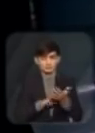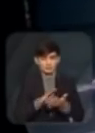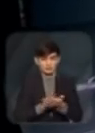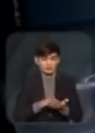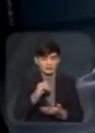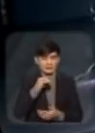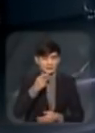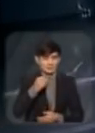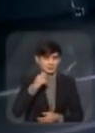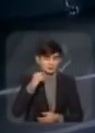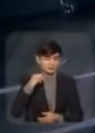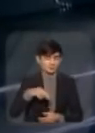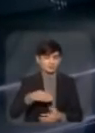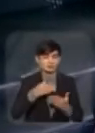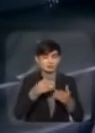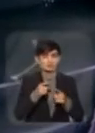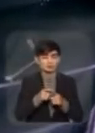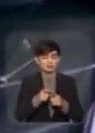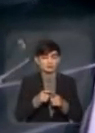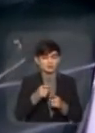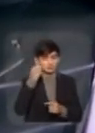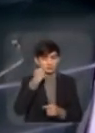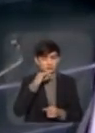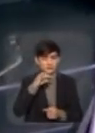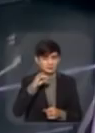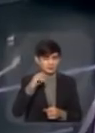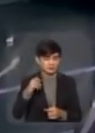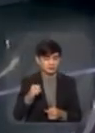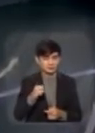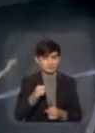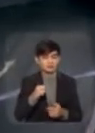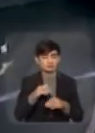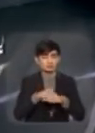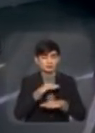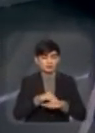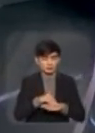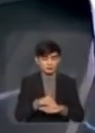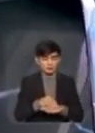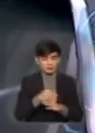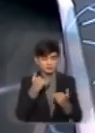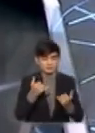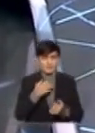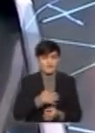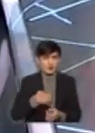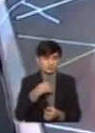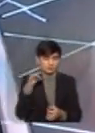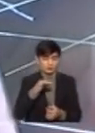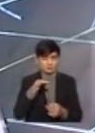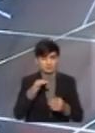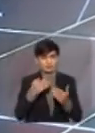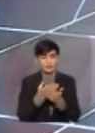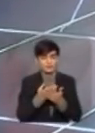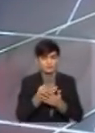Жалғастырамыз. Ерханат, кезек сенде. Рахмет, Ирина. Ассаламу алейкум. Бүгінгі күннің басты жаңалықтарымен